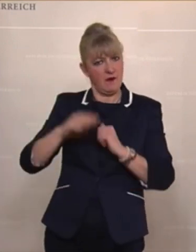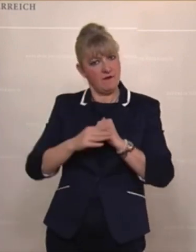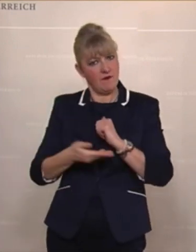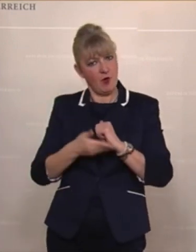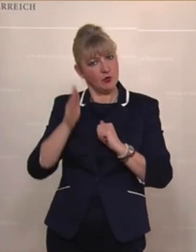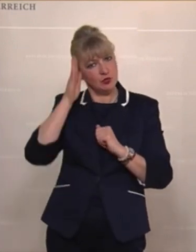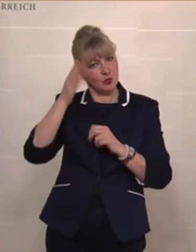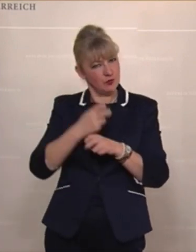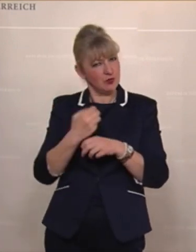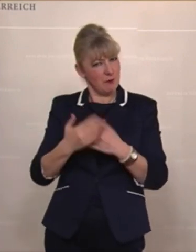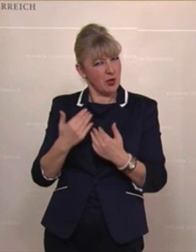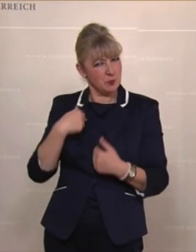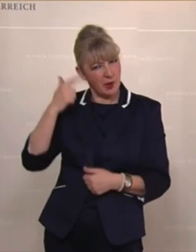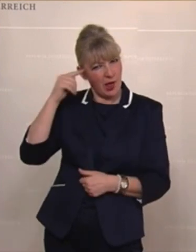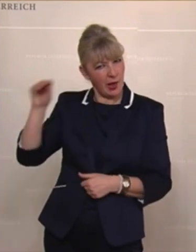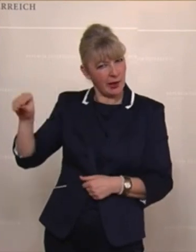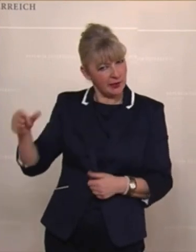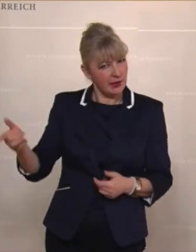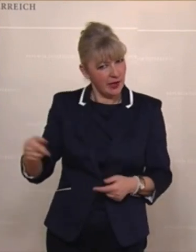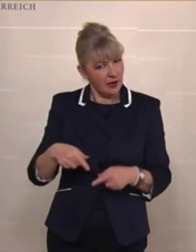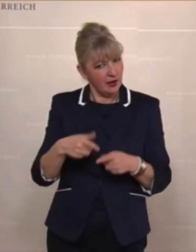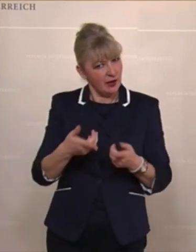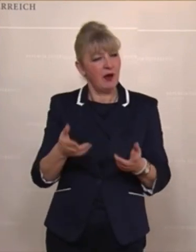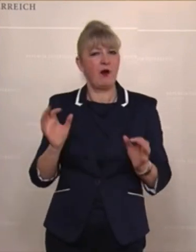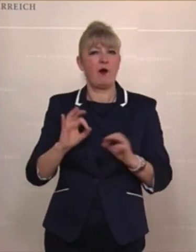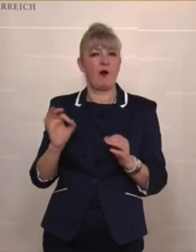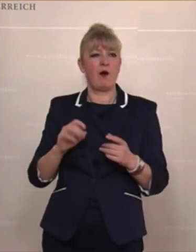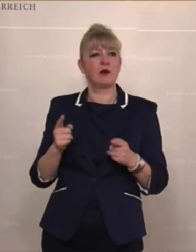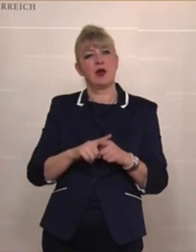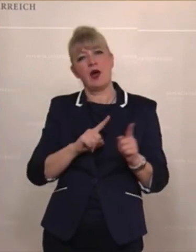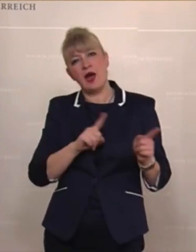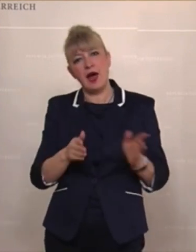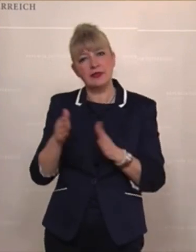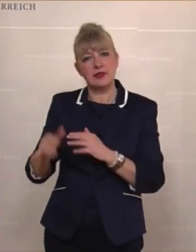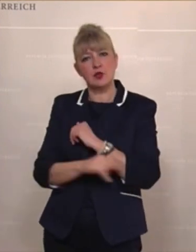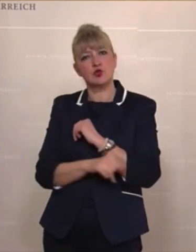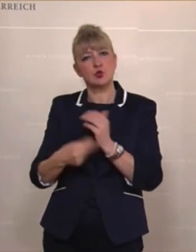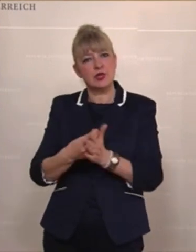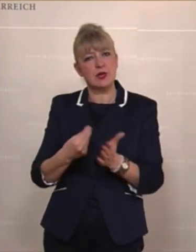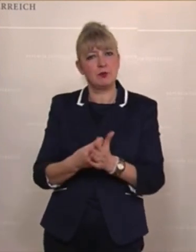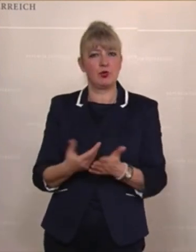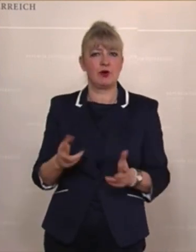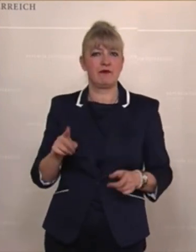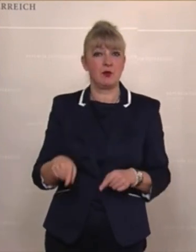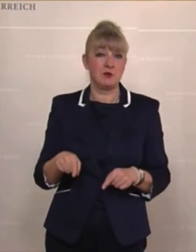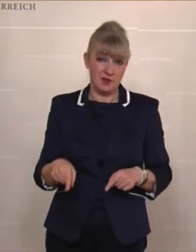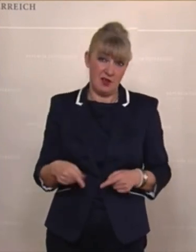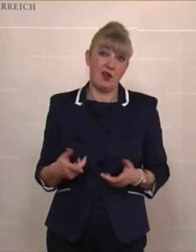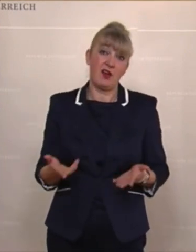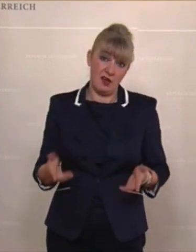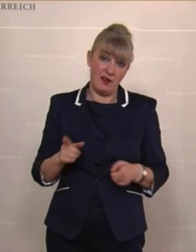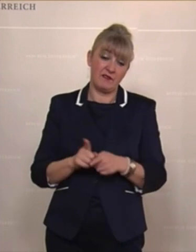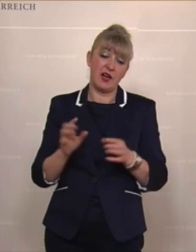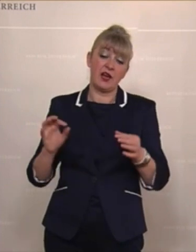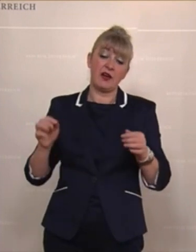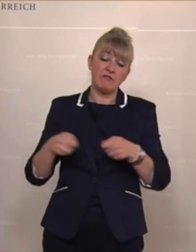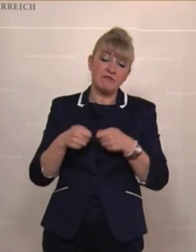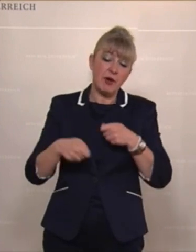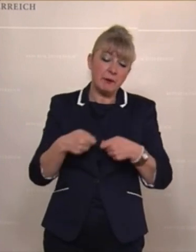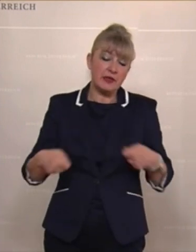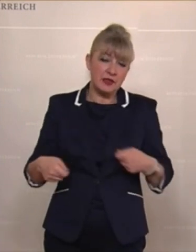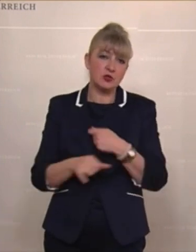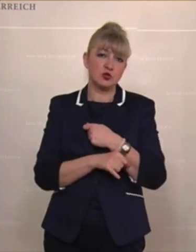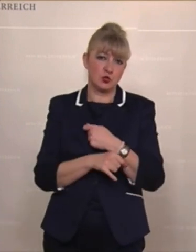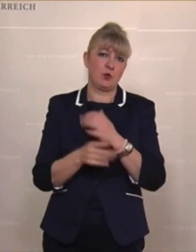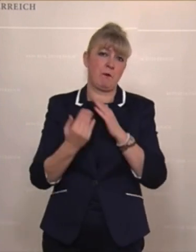Zukunft Österreich zum Beispiel. Und natürlich auch nachgelagerte Studiengebühren, weil genau die würden zum Beispiel die Verbindlichkeit im